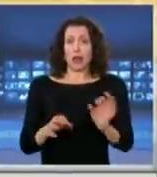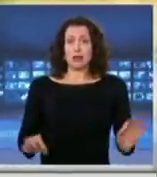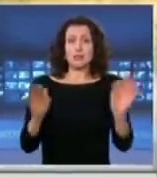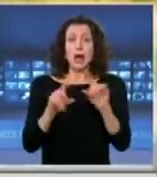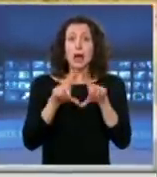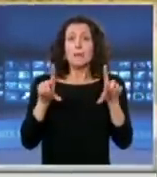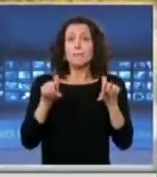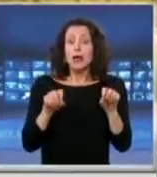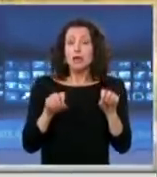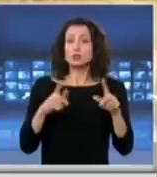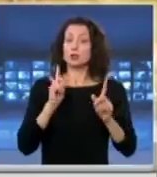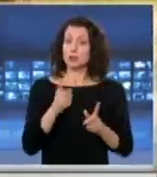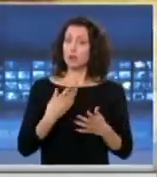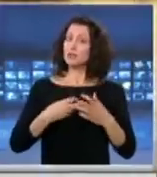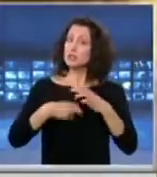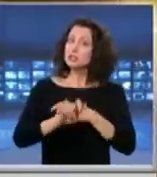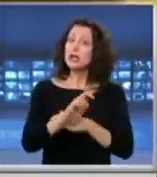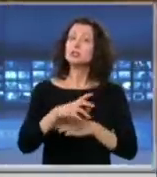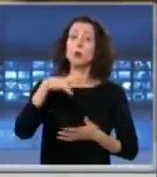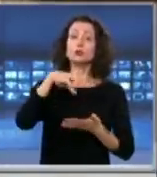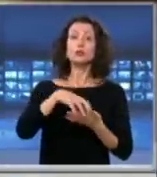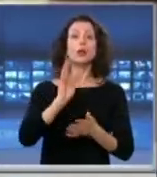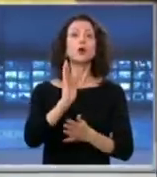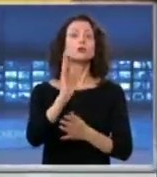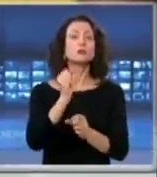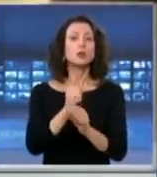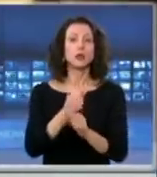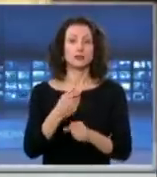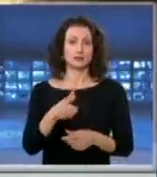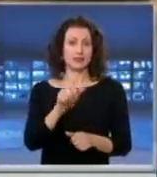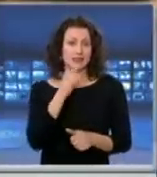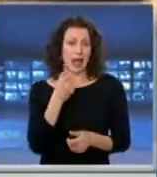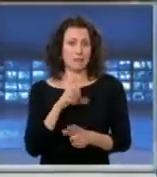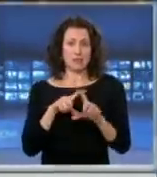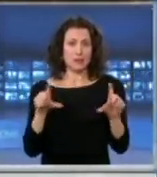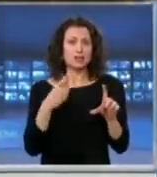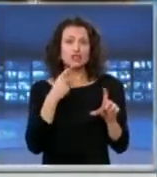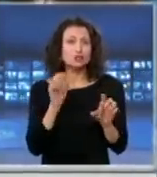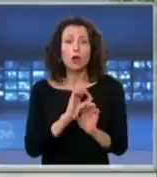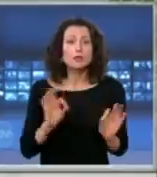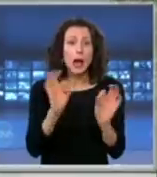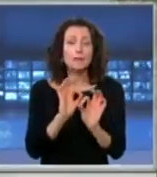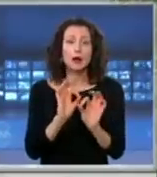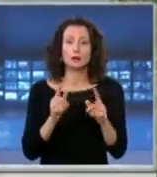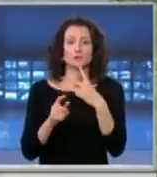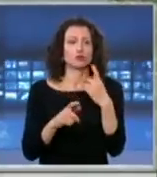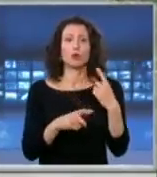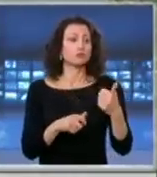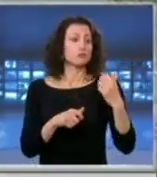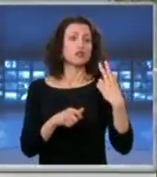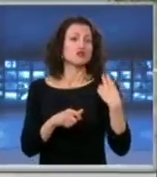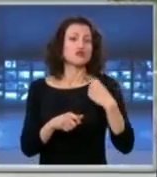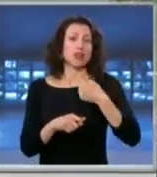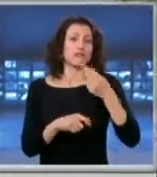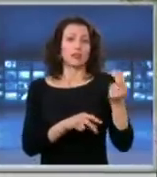мога да излезем от квартала, да отидем на работа. А защо нямате бележка? Ами, защото не ни е издадена такава бележка. Любезни полицаи,